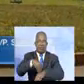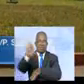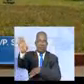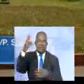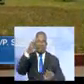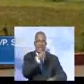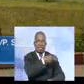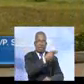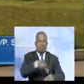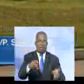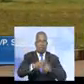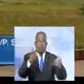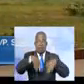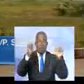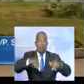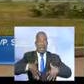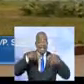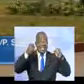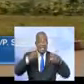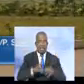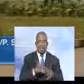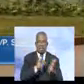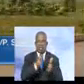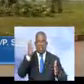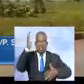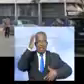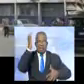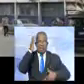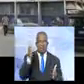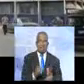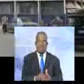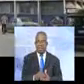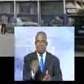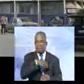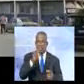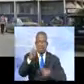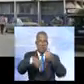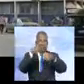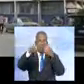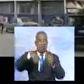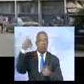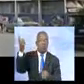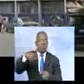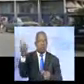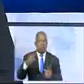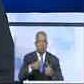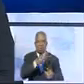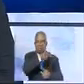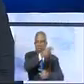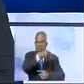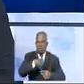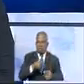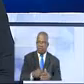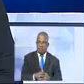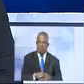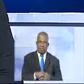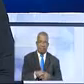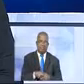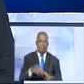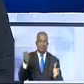on peut guérir de la maladie. Unique à condition, se rendre régulièrement dans un centre de santé. La